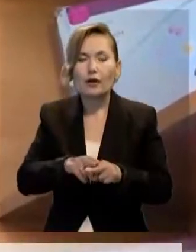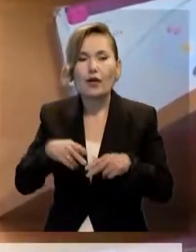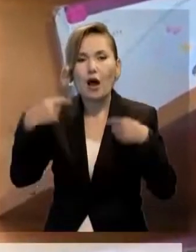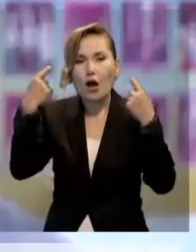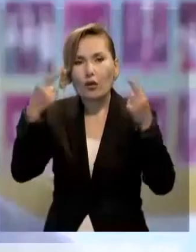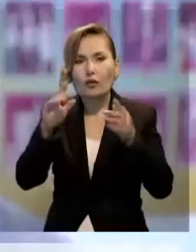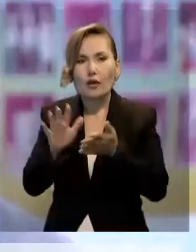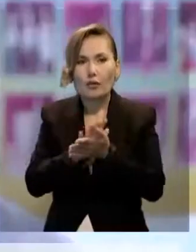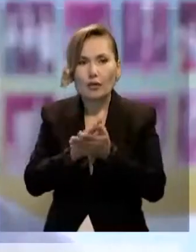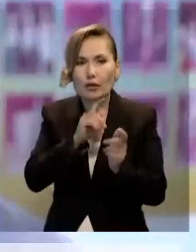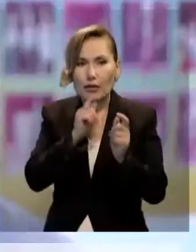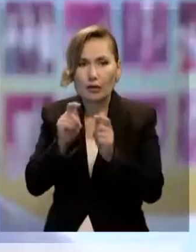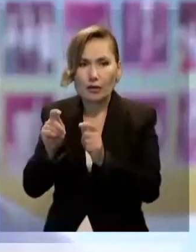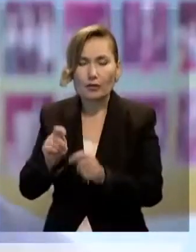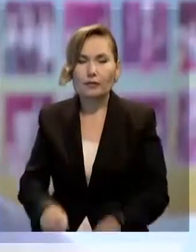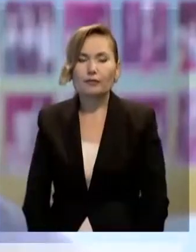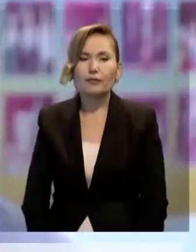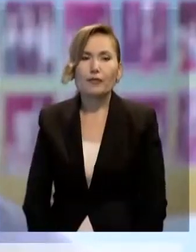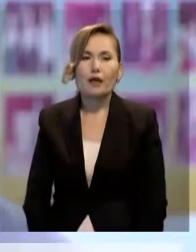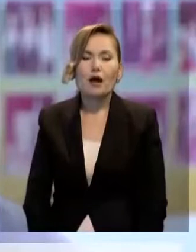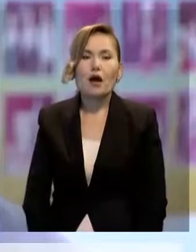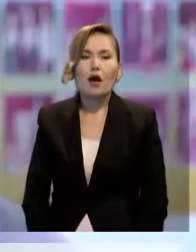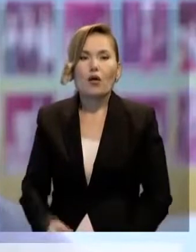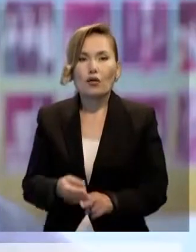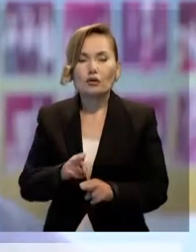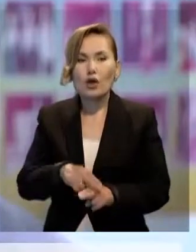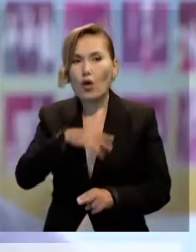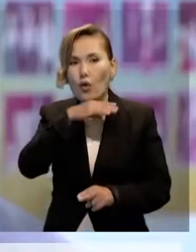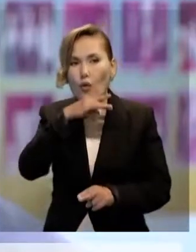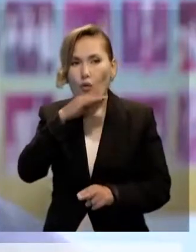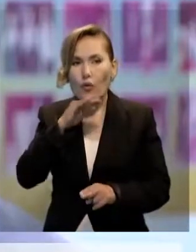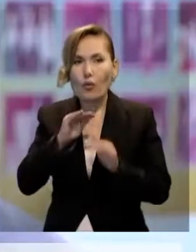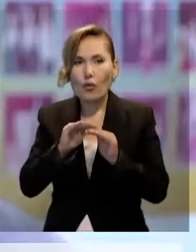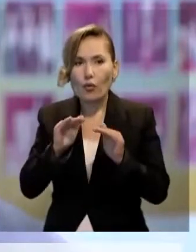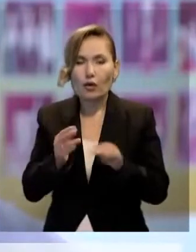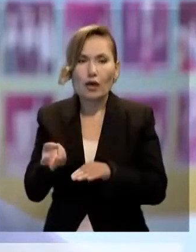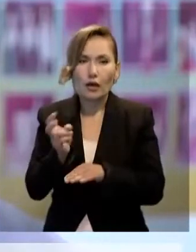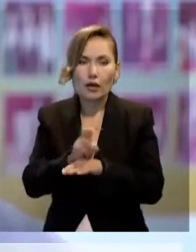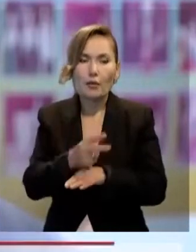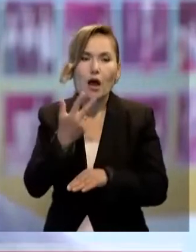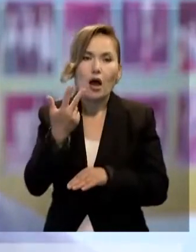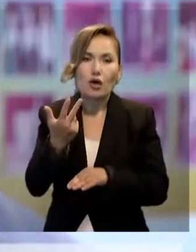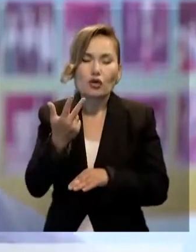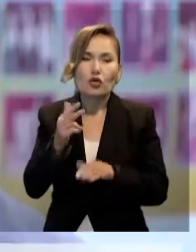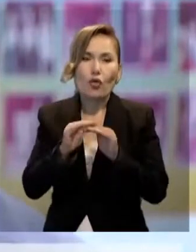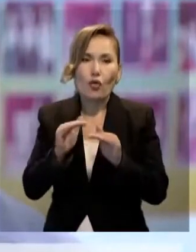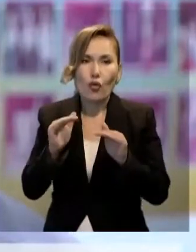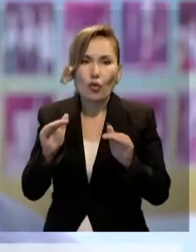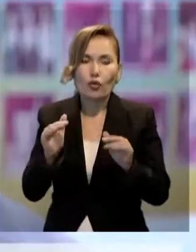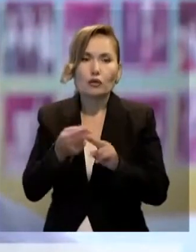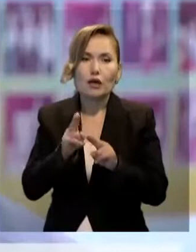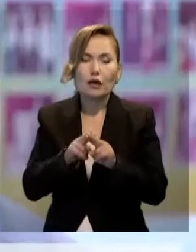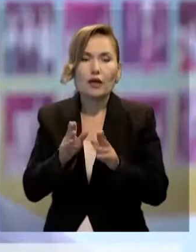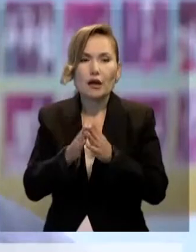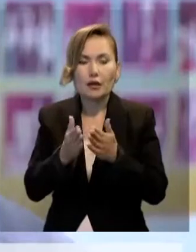болды дейді. Кітапханаға ең көп келіп жүрген оқушылар жаңа үш оқушыны алып, жаңа кітаптары оқып, түсініктерін айтып